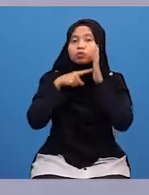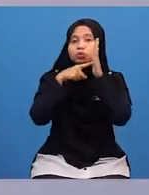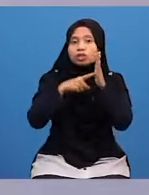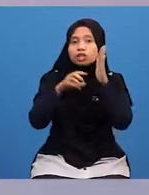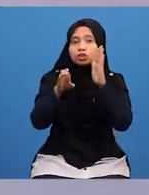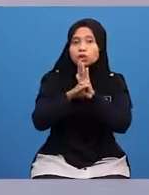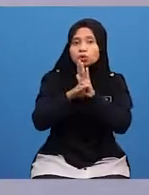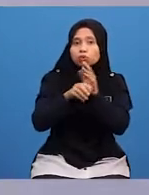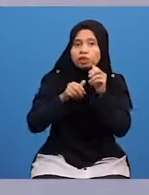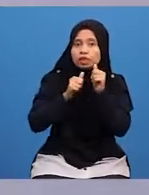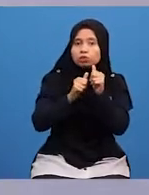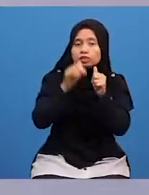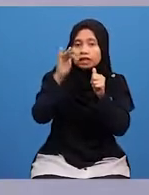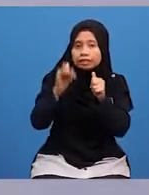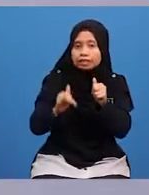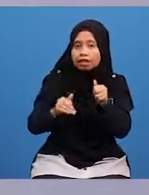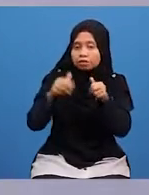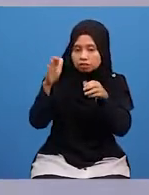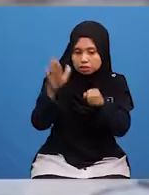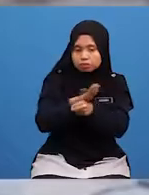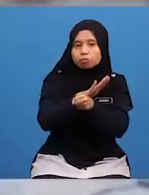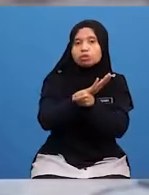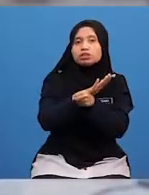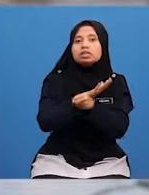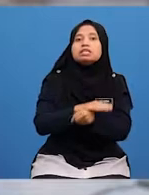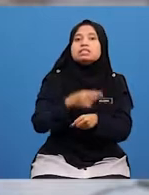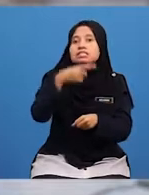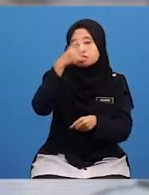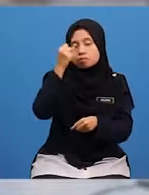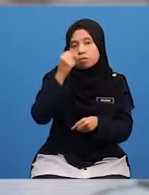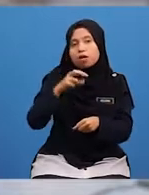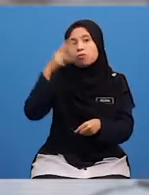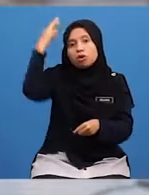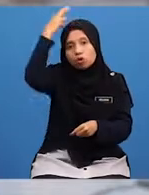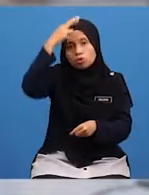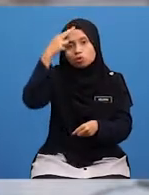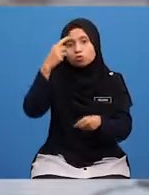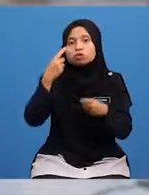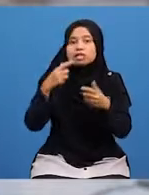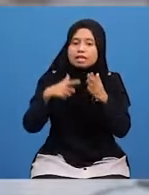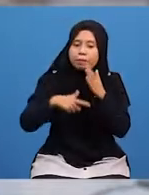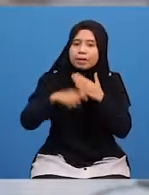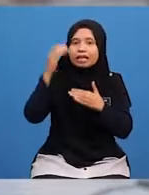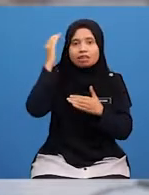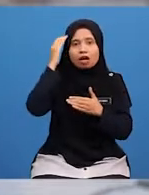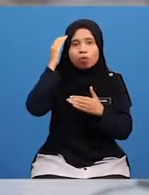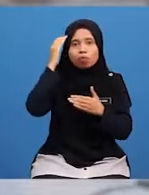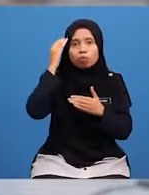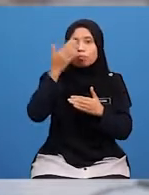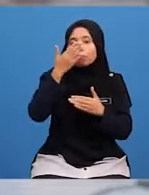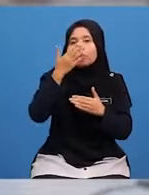menunjukkan contoh ikutan yang sempurna kerana Rasul lebih mengetahui keperluan